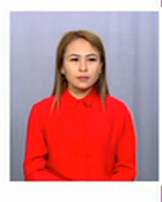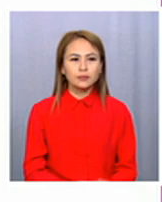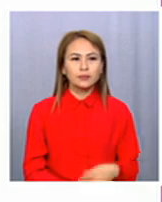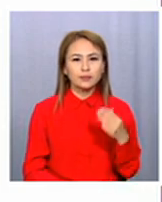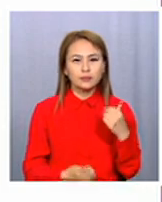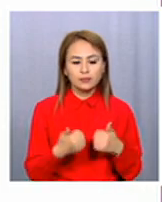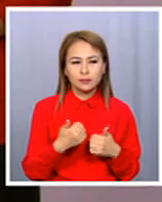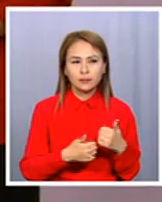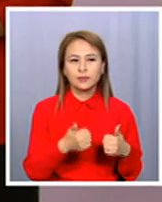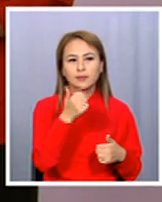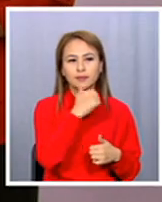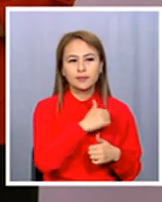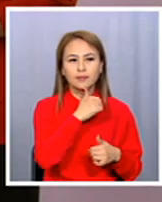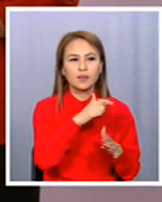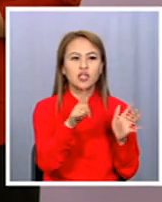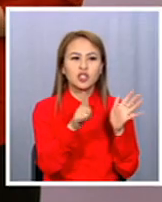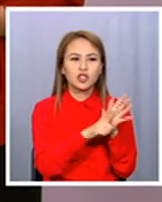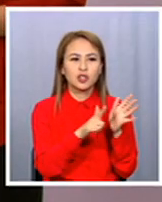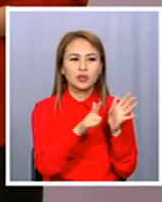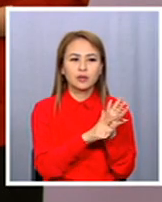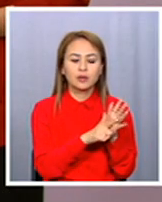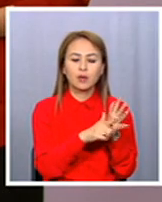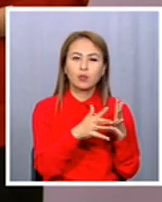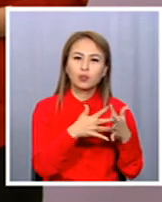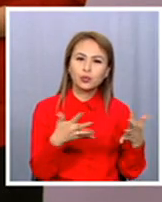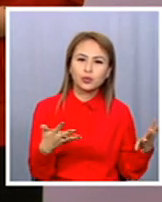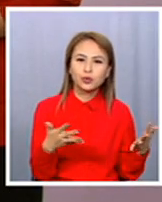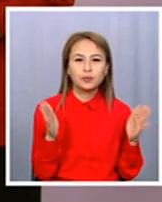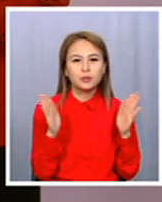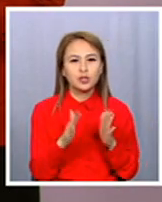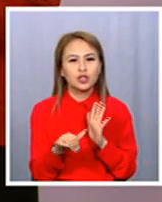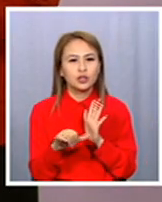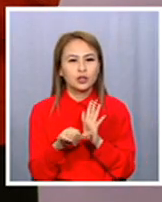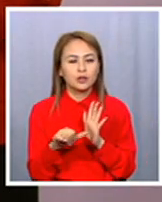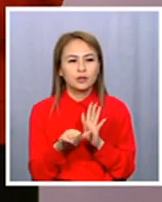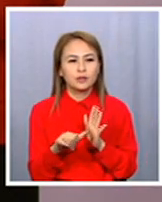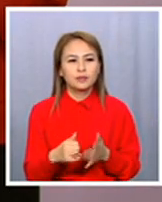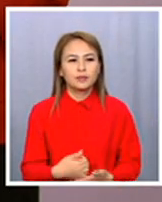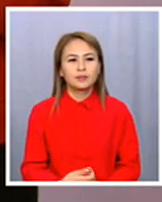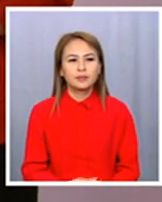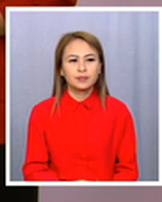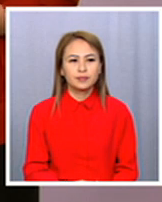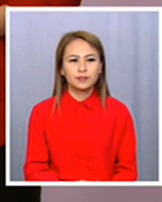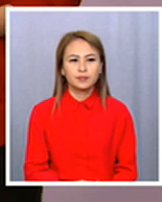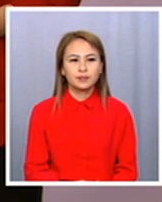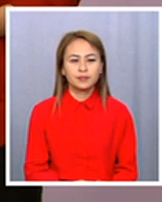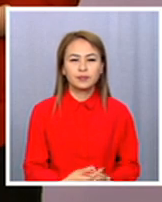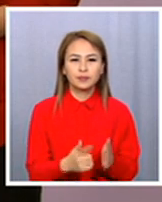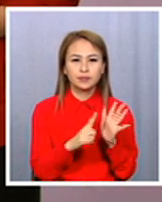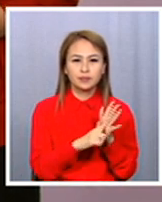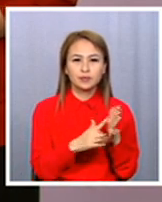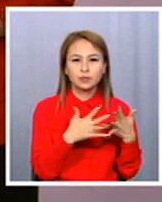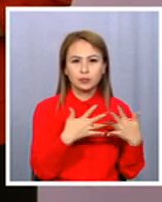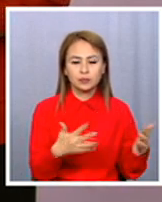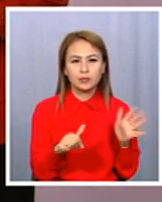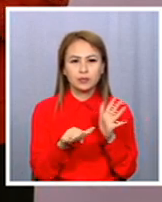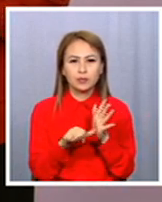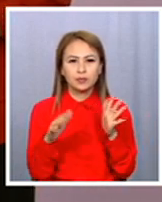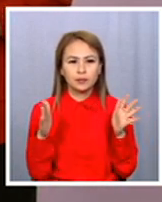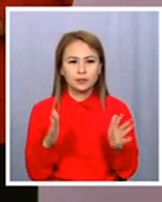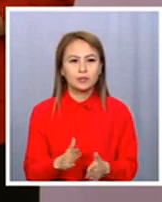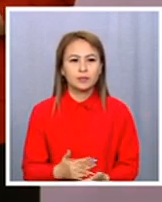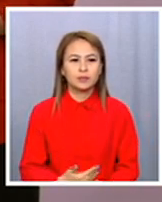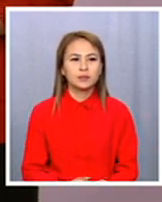көрейік. 7 6-дан артық па әлде кем бе? Дұрыс жауап тексерейік. 7 6-дан артық.